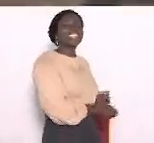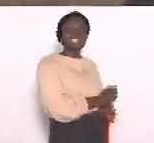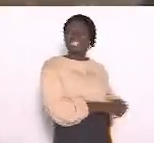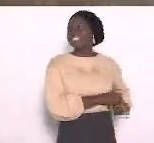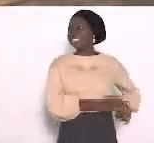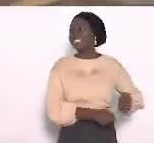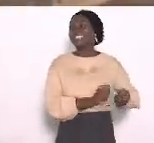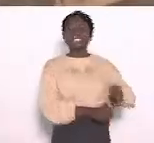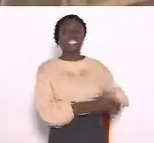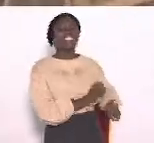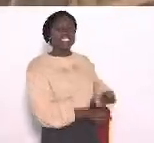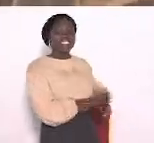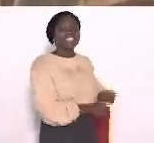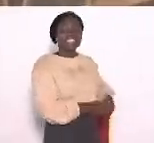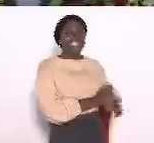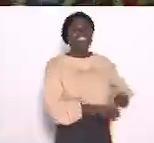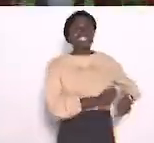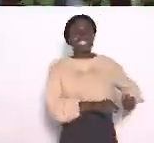Yesu